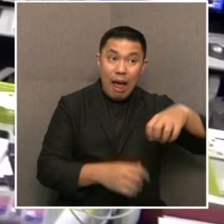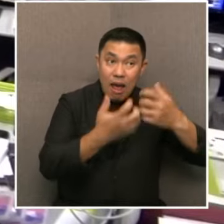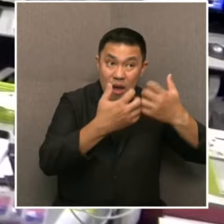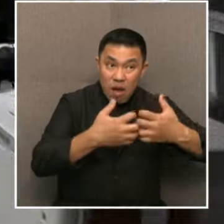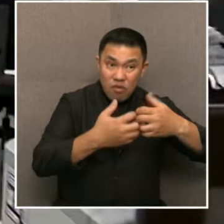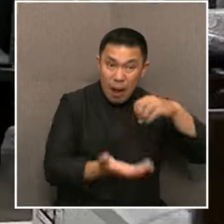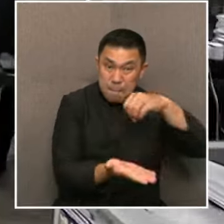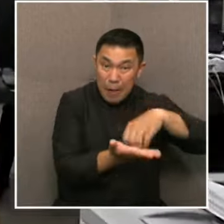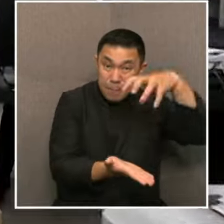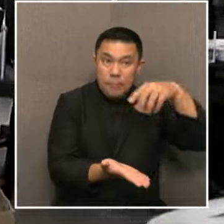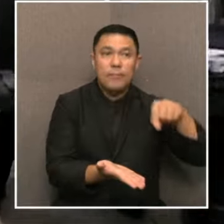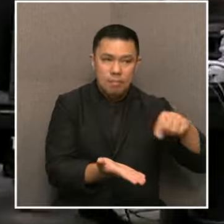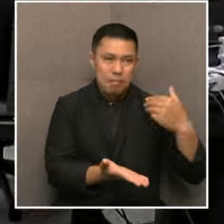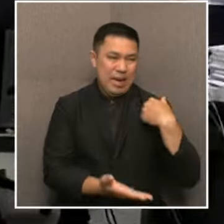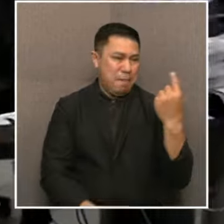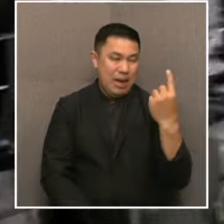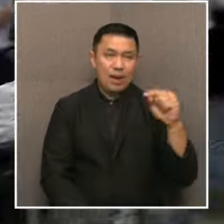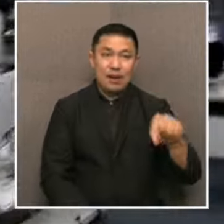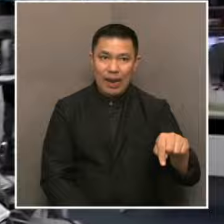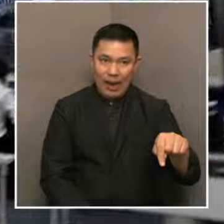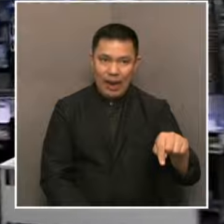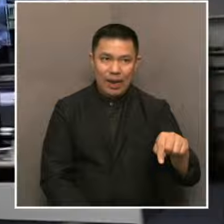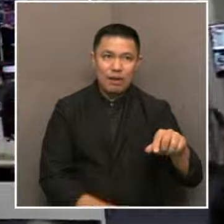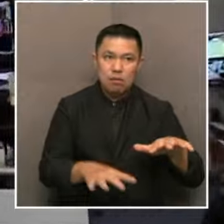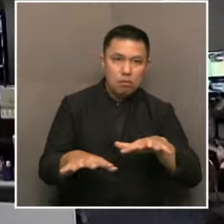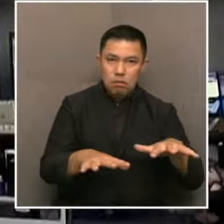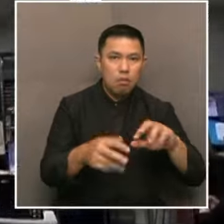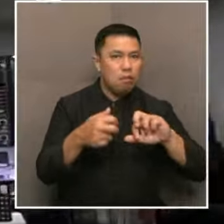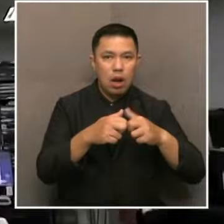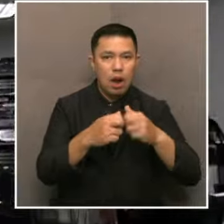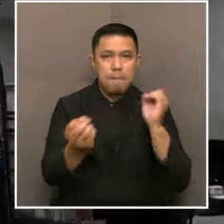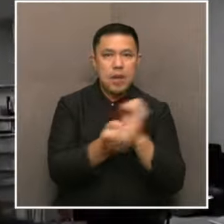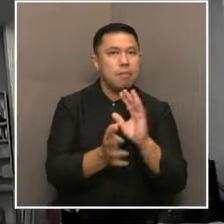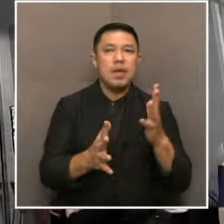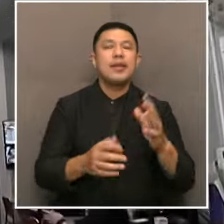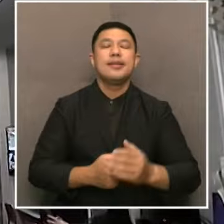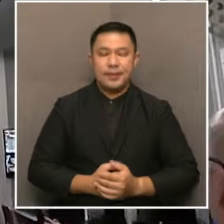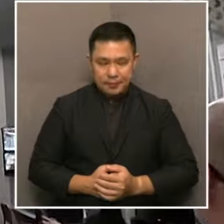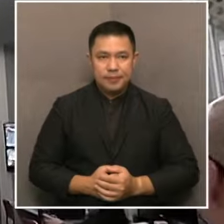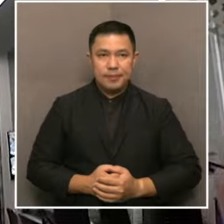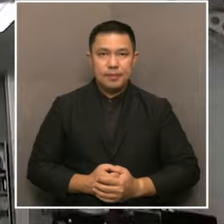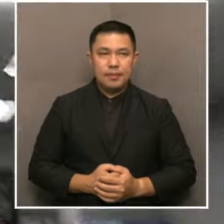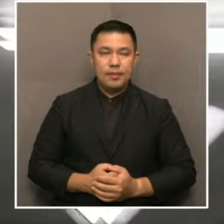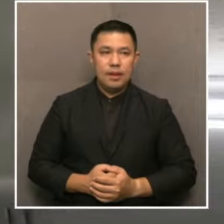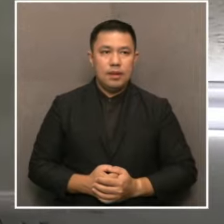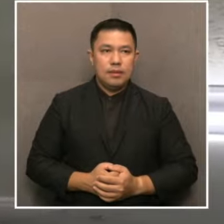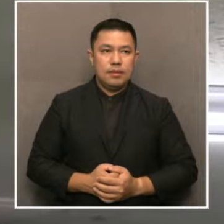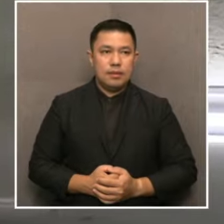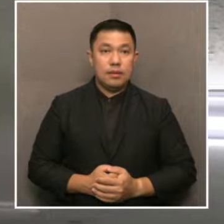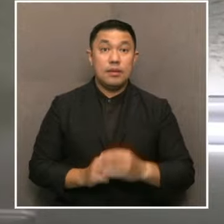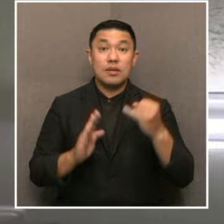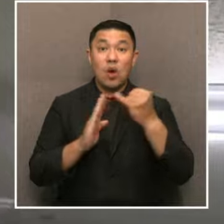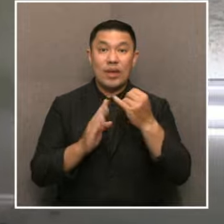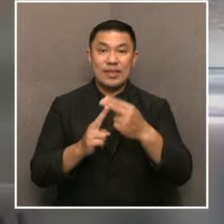อยู่ 1แห่งมีเพียง 1แห่งนะคะในพื้นที่แผ่นดินไหวก็ไม่ได้รับผลกระทบใดๆค่ะในจังหวัดมิยาสกิ